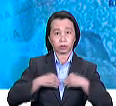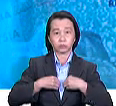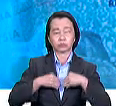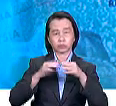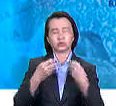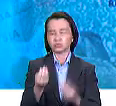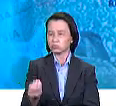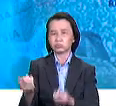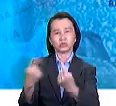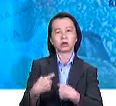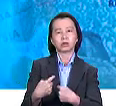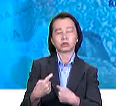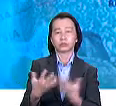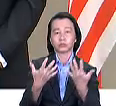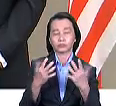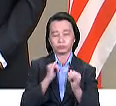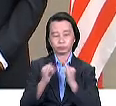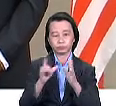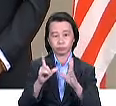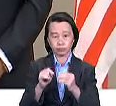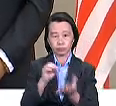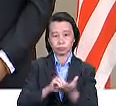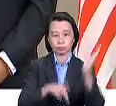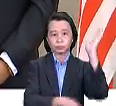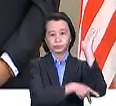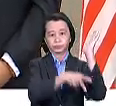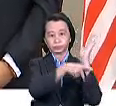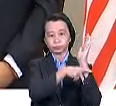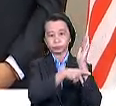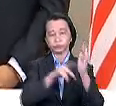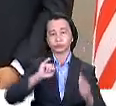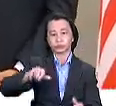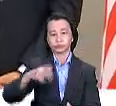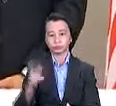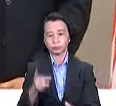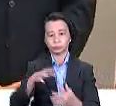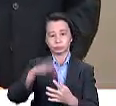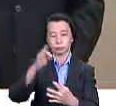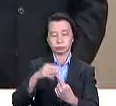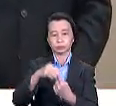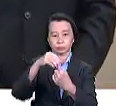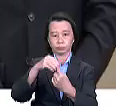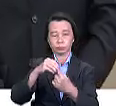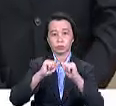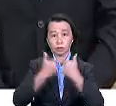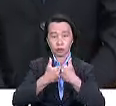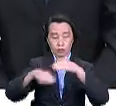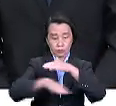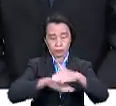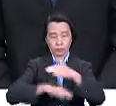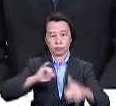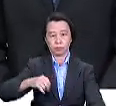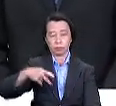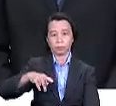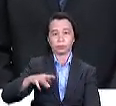masih rendah. Dalam sidang media di Parlimen, Pengerusi Jawatankuasa Pilihan Khas agensi-agensi bawah Jabatan Perdana Menteri Abdul Latif